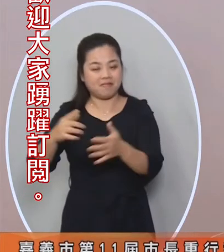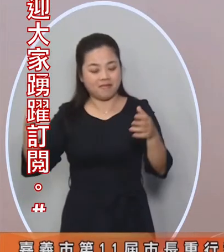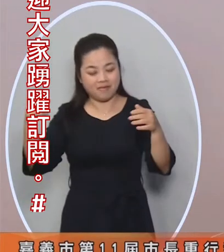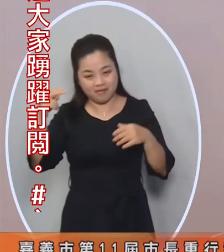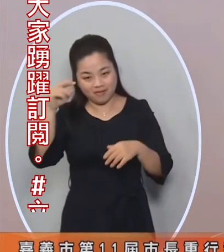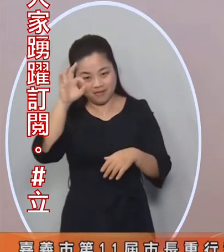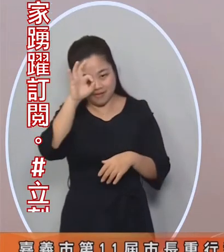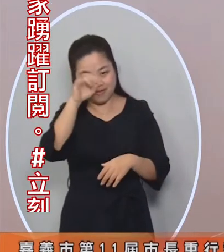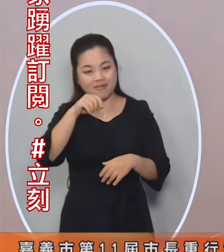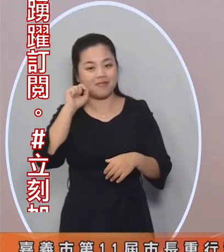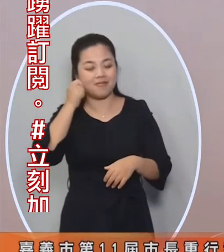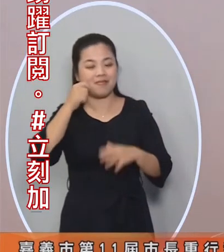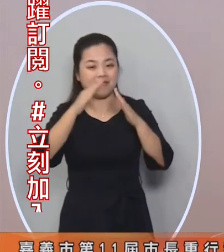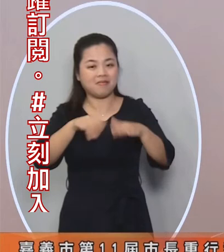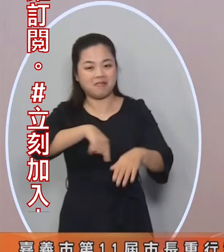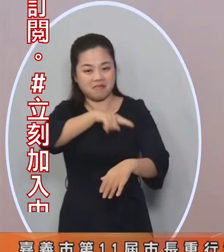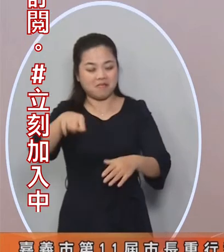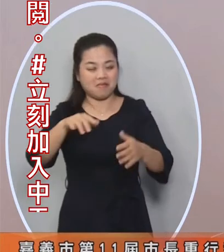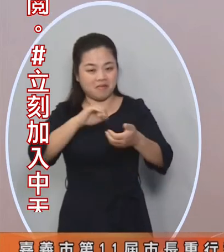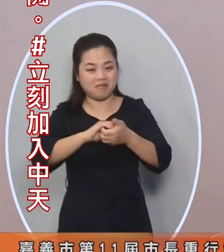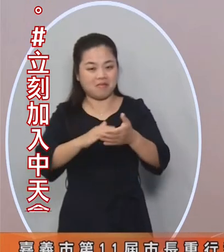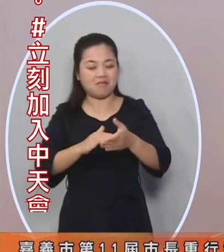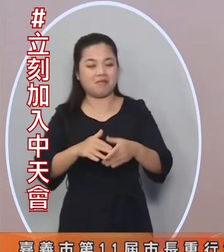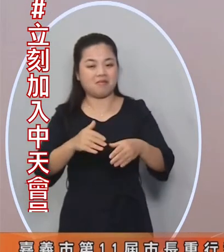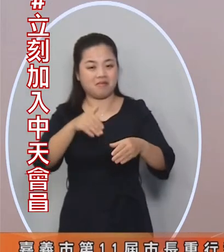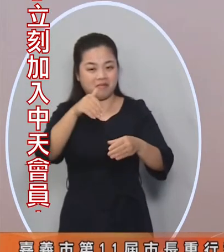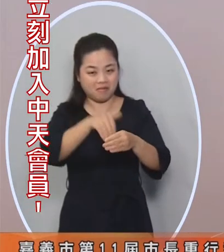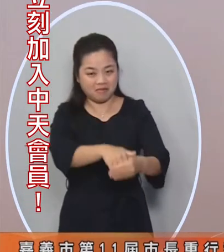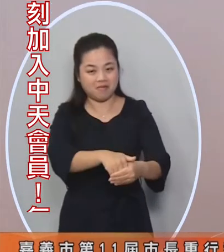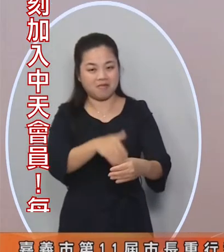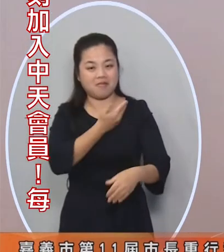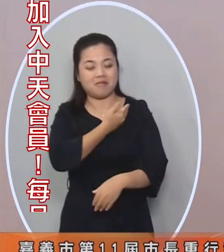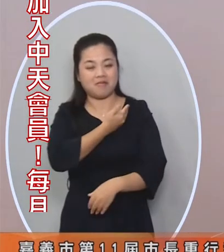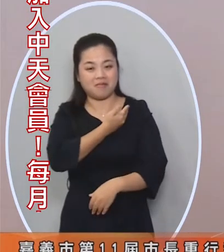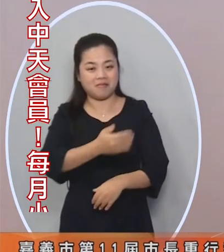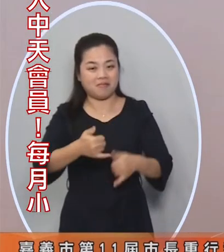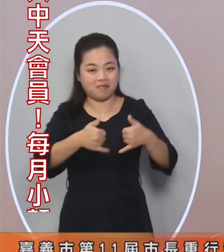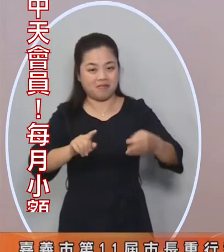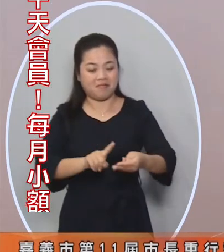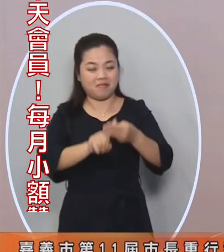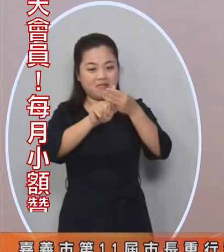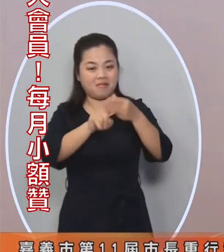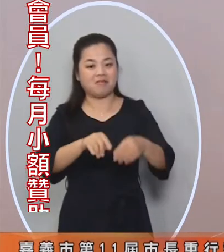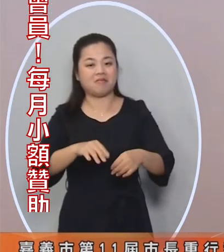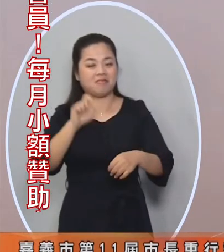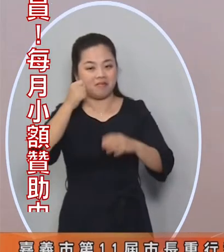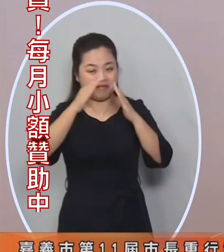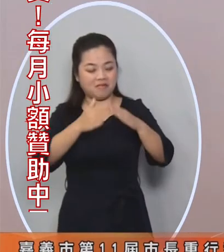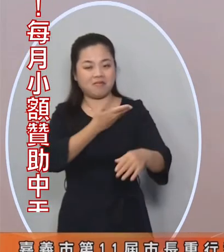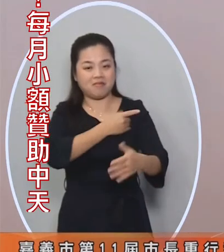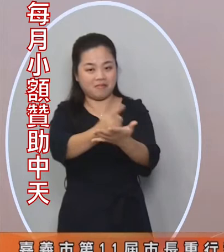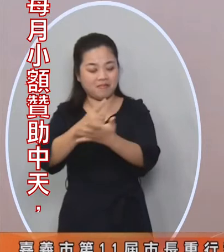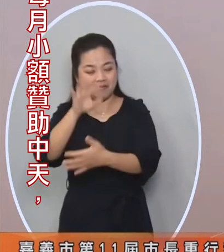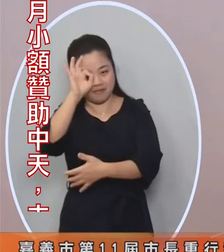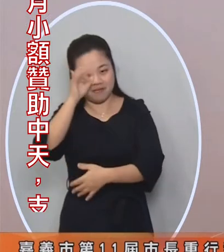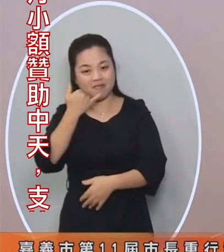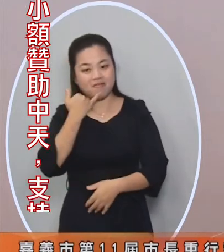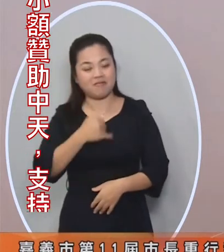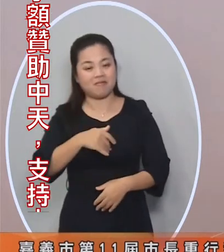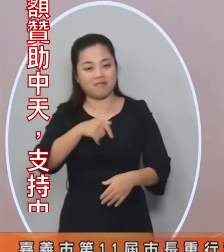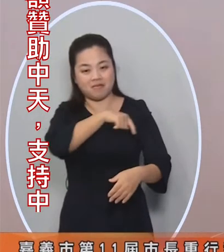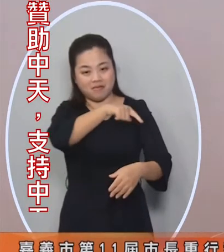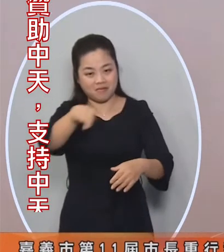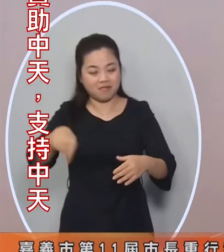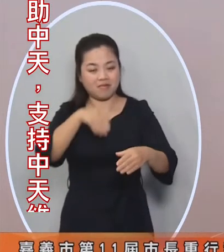义市乡亲啊，你一定要出来投票，让民主性的嘉义市让大家看得到，我们用我们的选